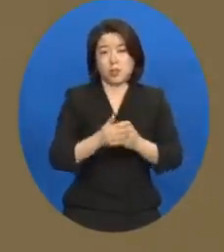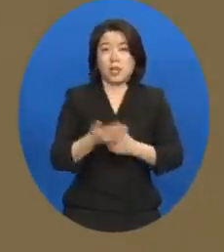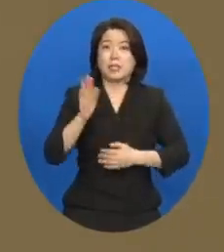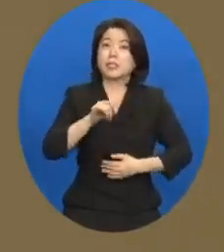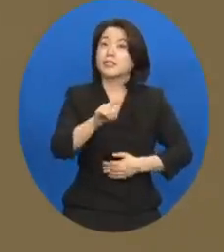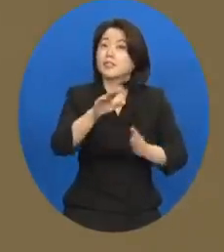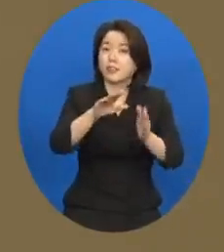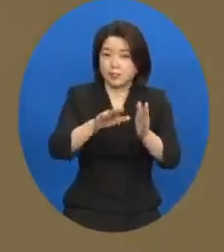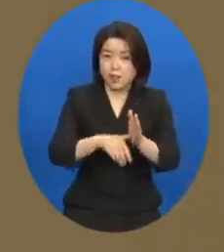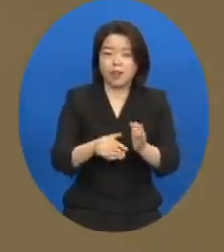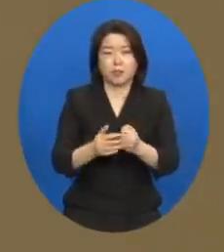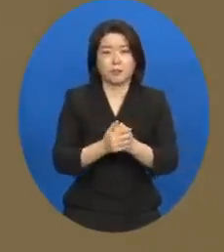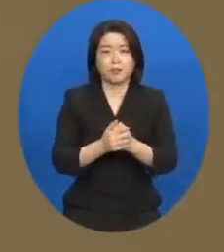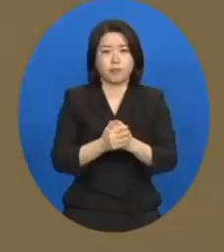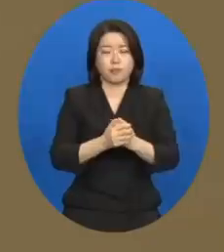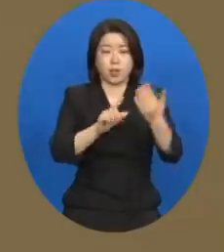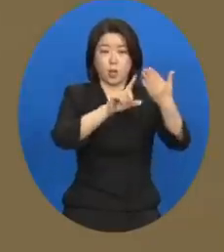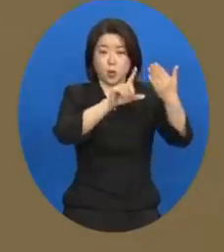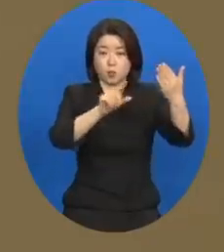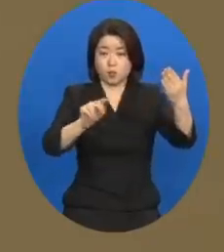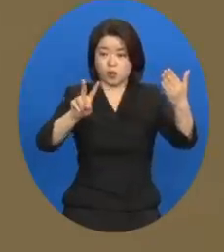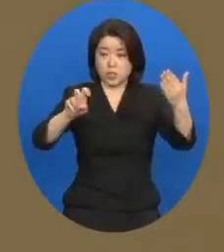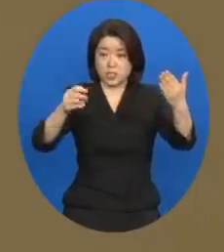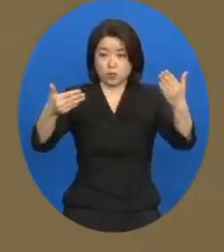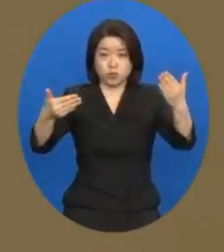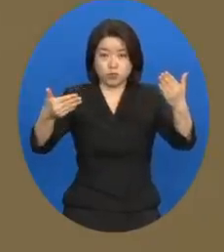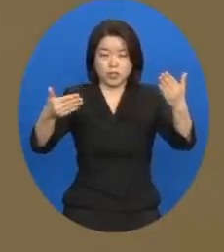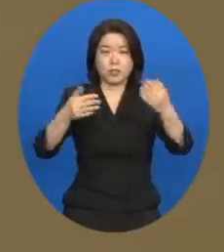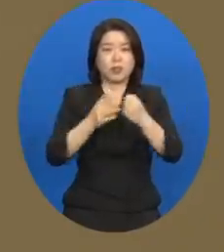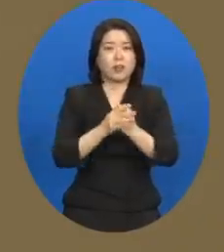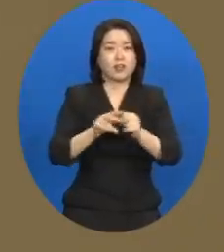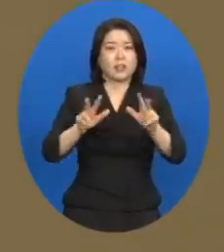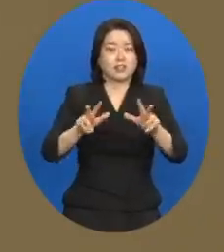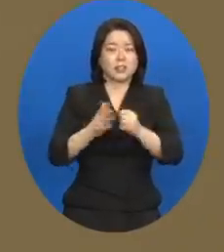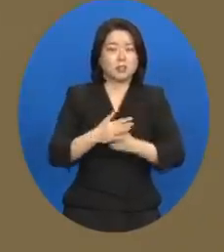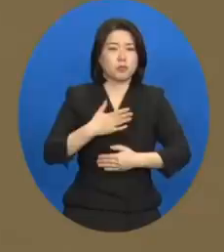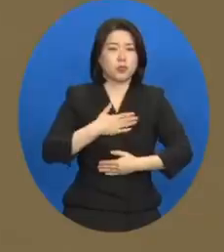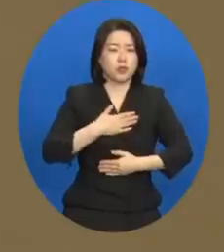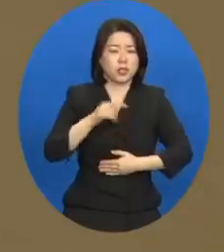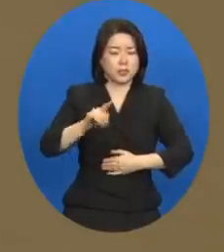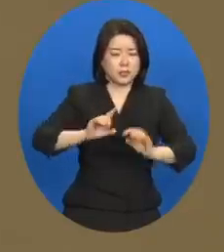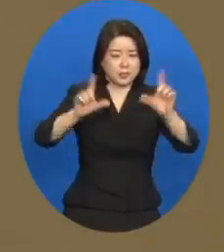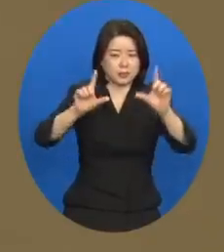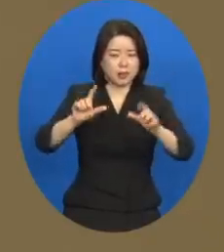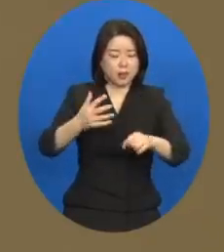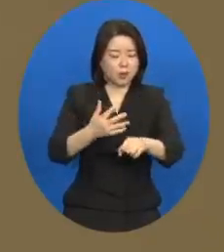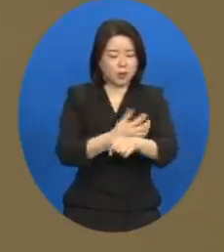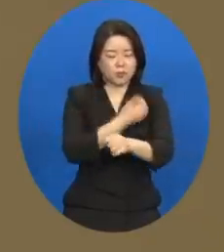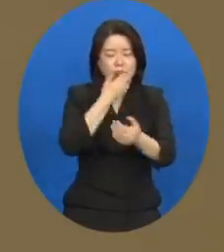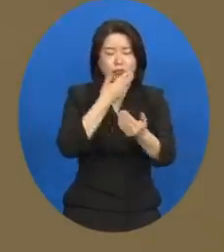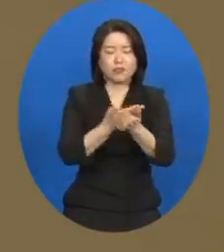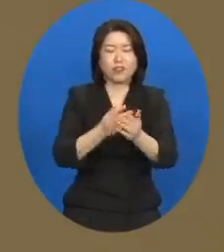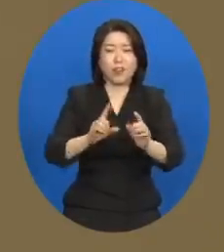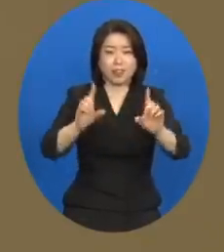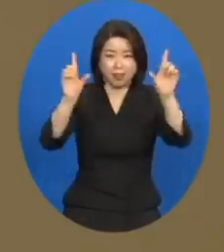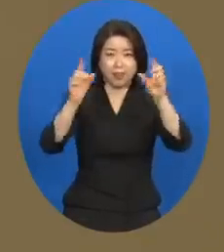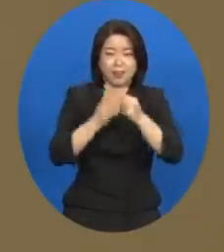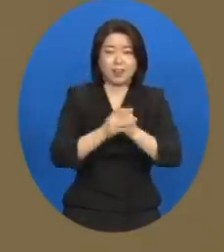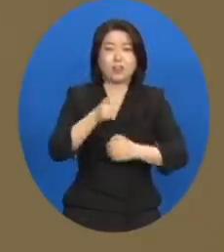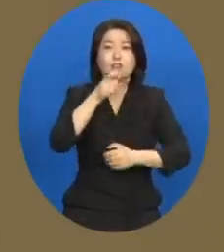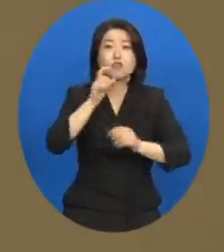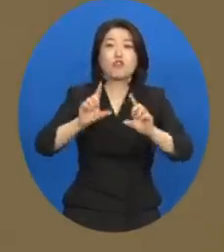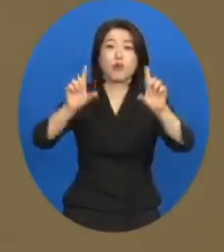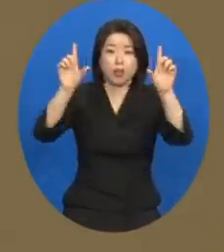그때 9월 29일이에요. 지금은 저에게 있어서는 그날은 대단히 중요한 날입니다.